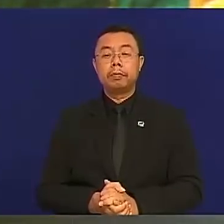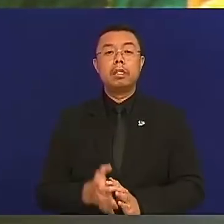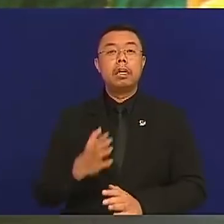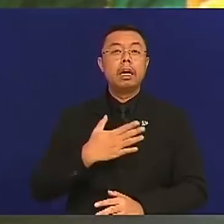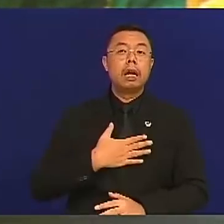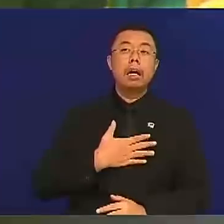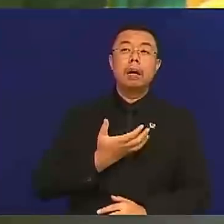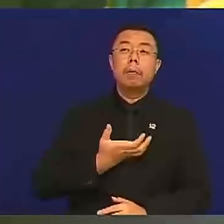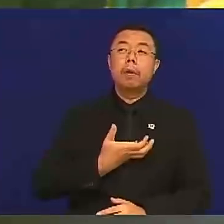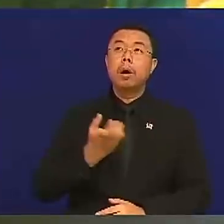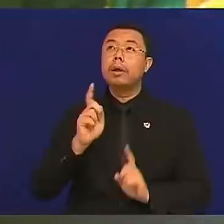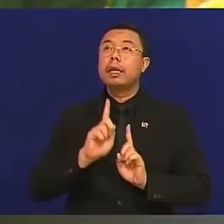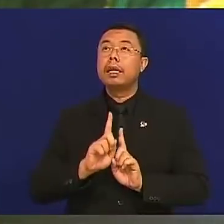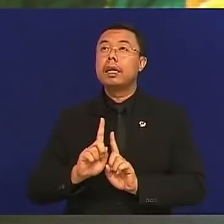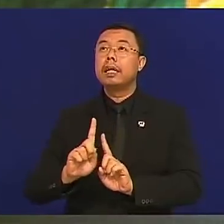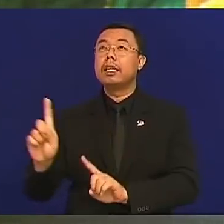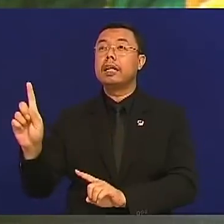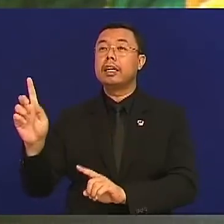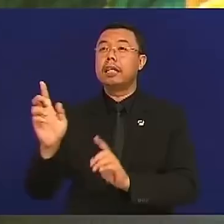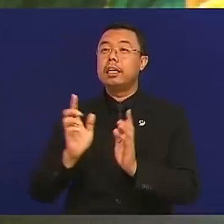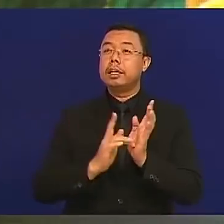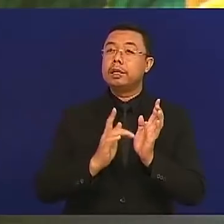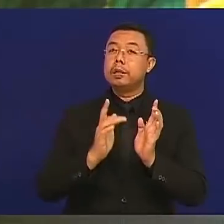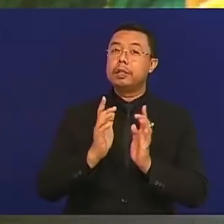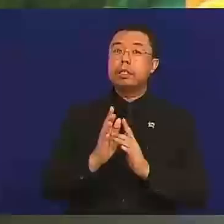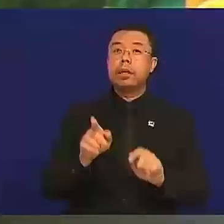Saya mau iring Yesus